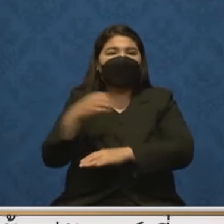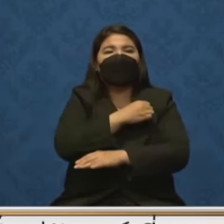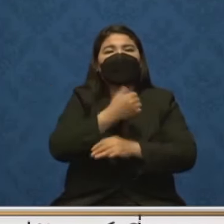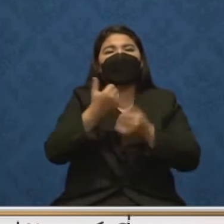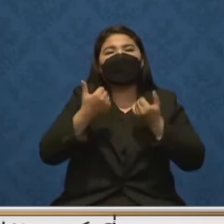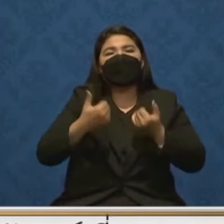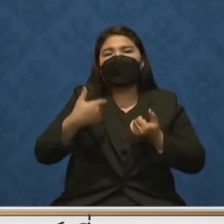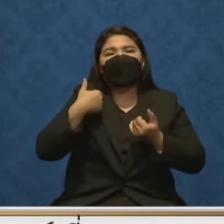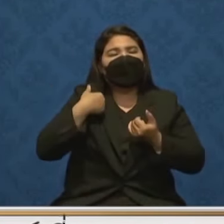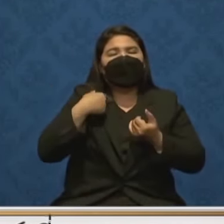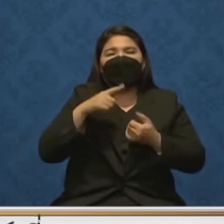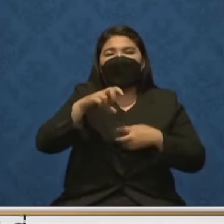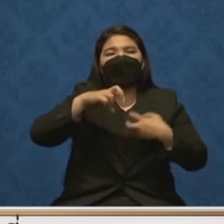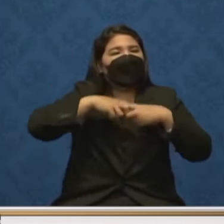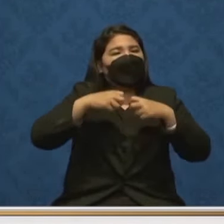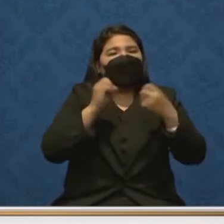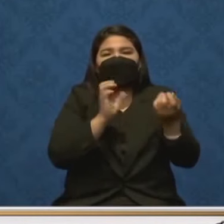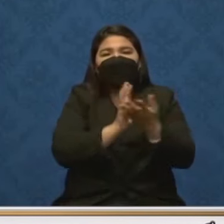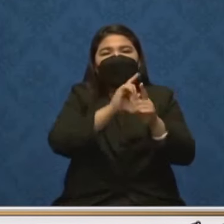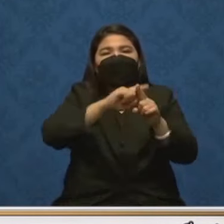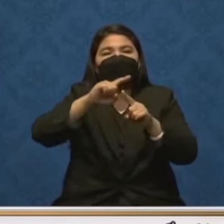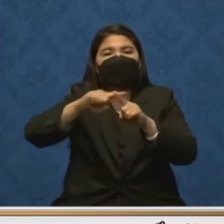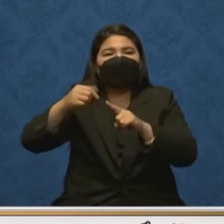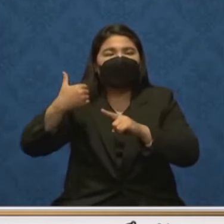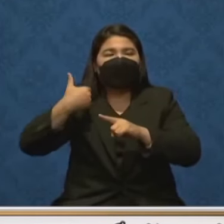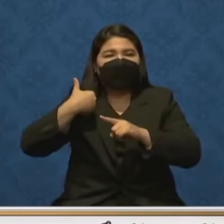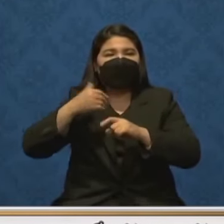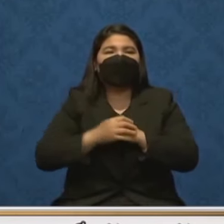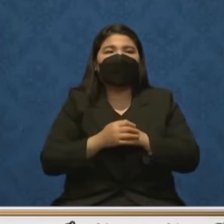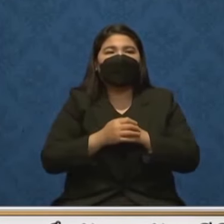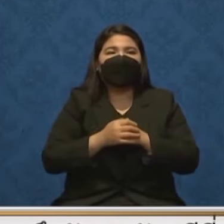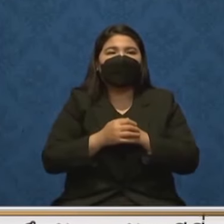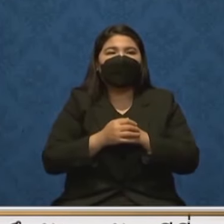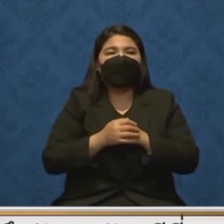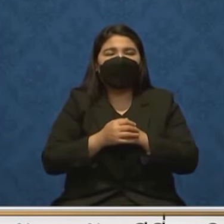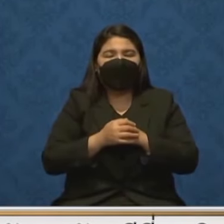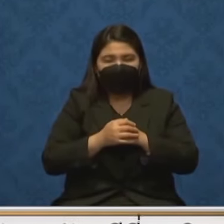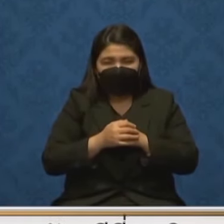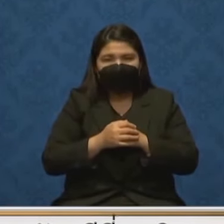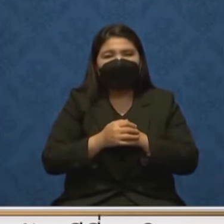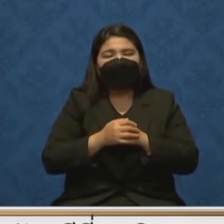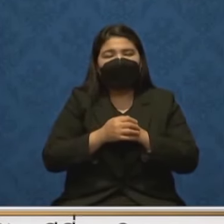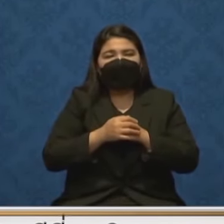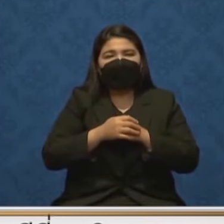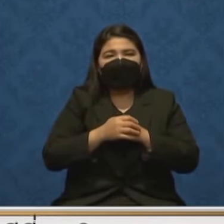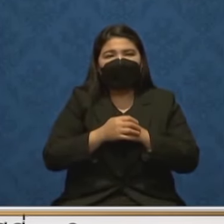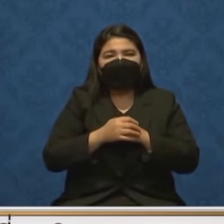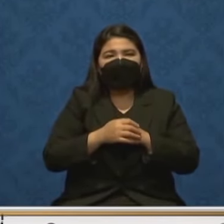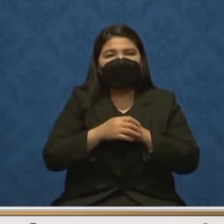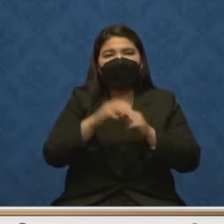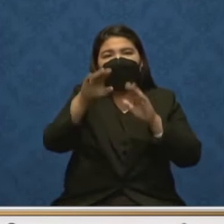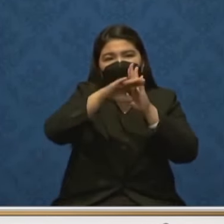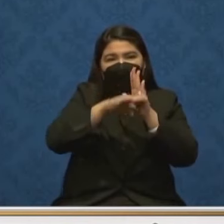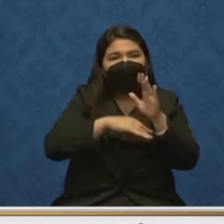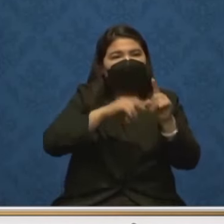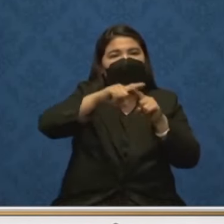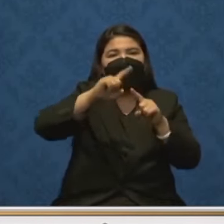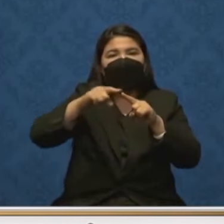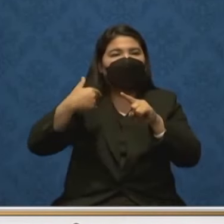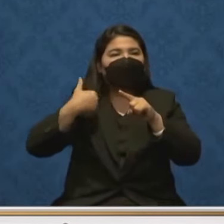โดยเฉพาะเรื่องระบบกฏหมายหลักนิติรัฐนิติธรรมถูกทุบทิ้งทำลายอย่างไม่ละอายต่อคนรุ่นหลัง